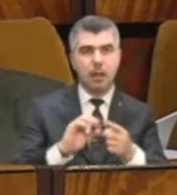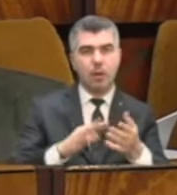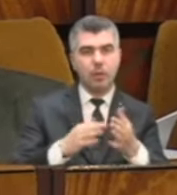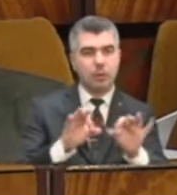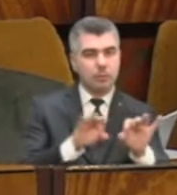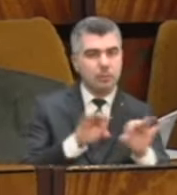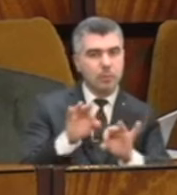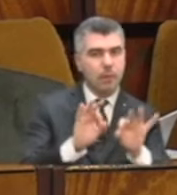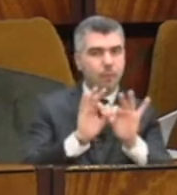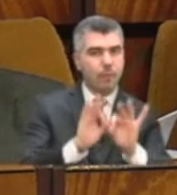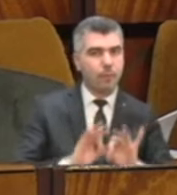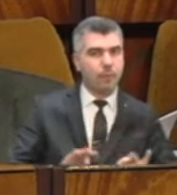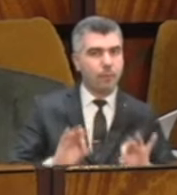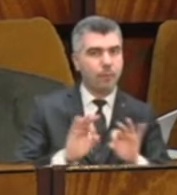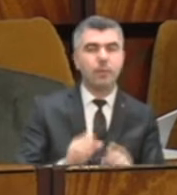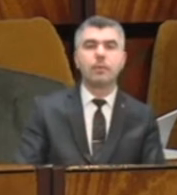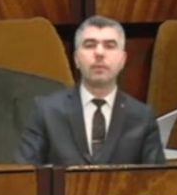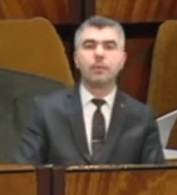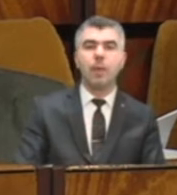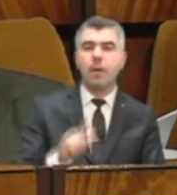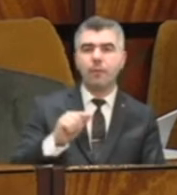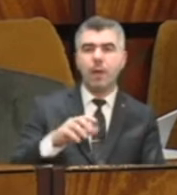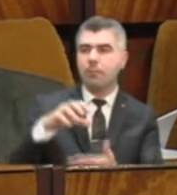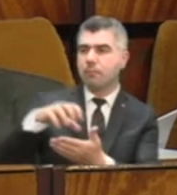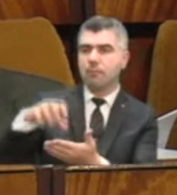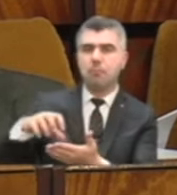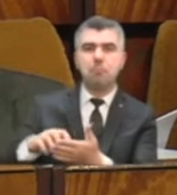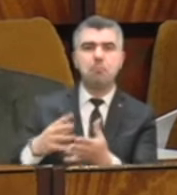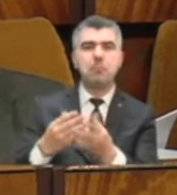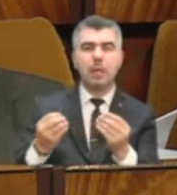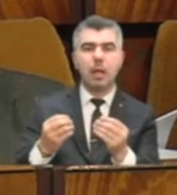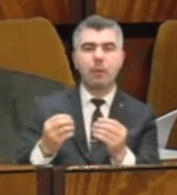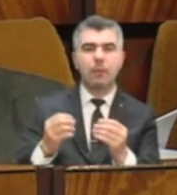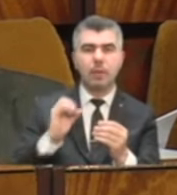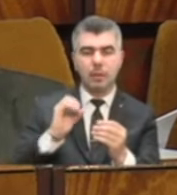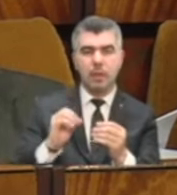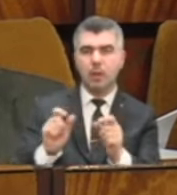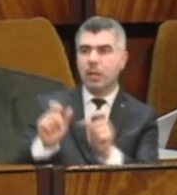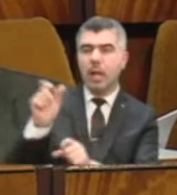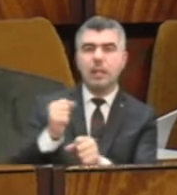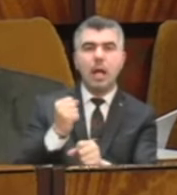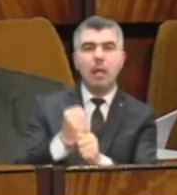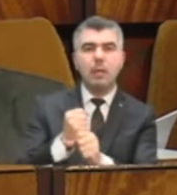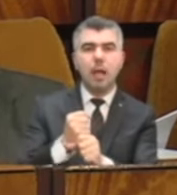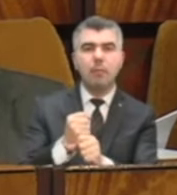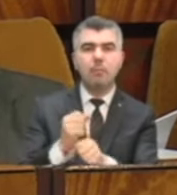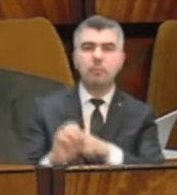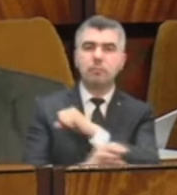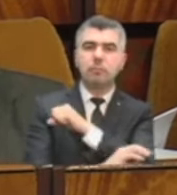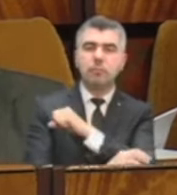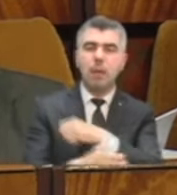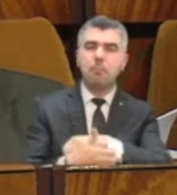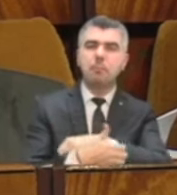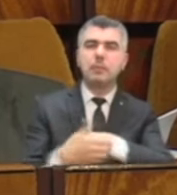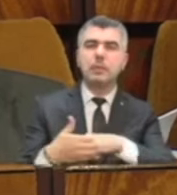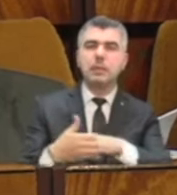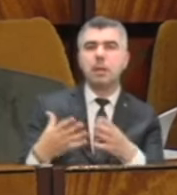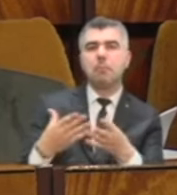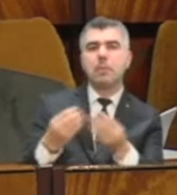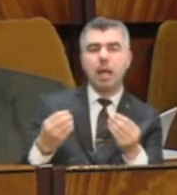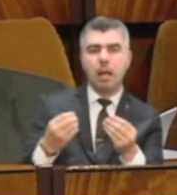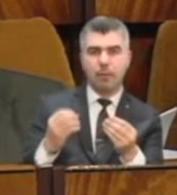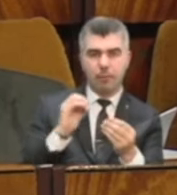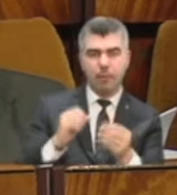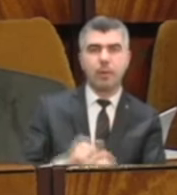منظم، ومحيط جل المناجم يعاني الفقر والهشاشة، والساكنة المحلية محرومة من الاستفادة من مردودية هذه الثروات